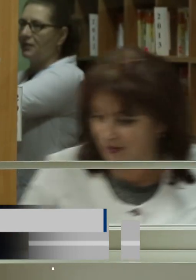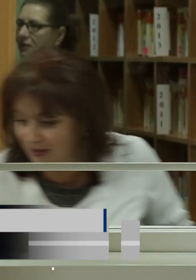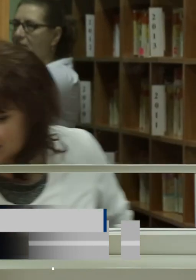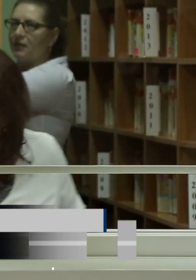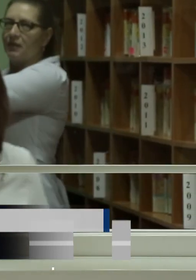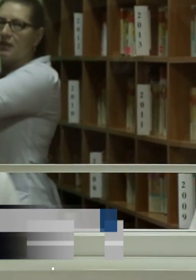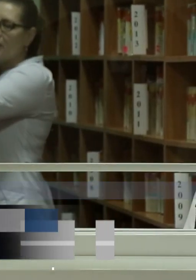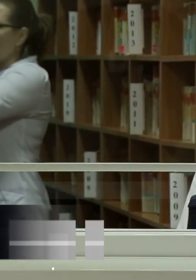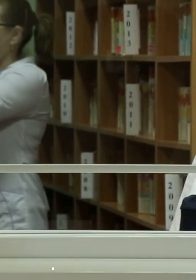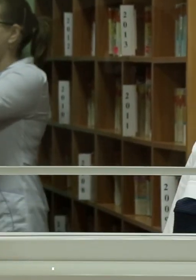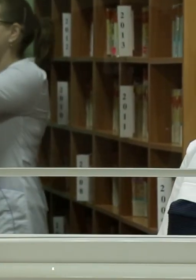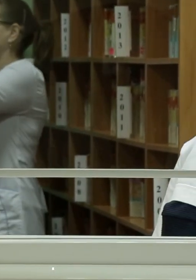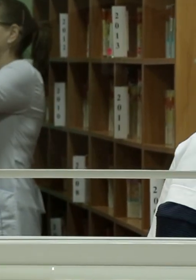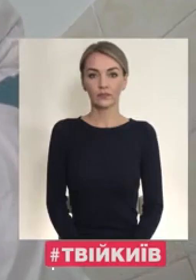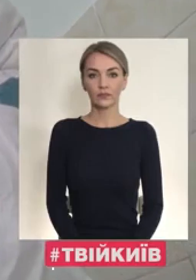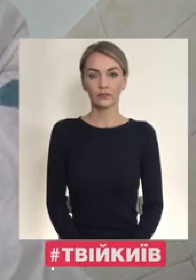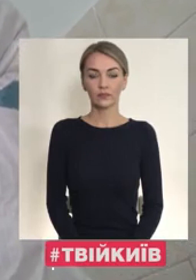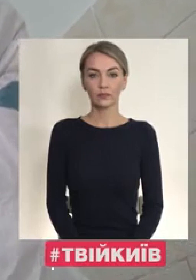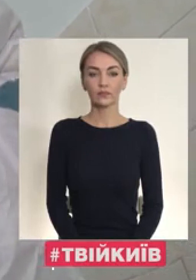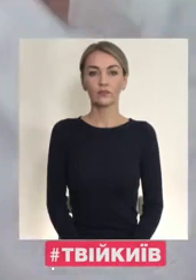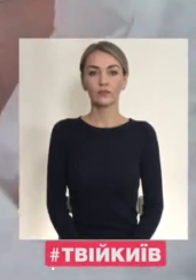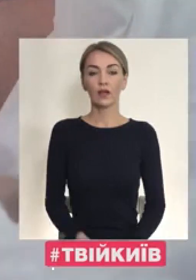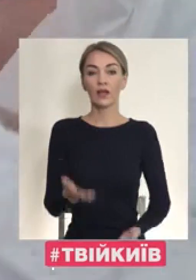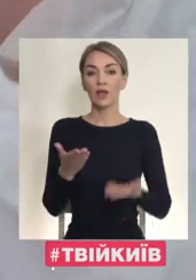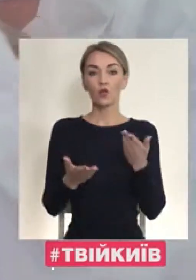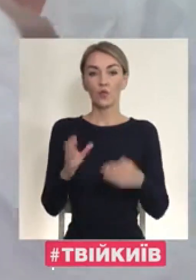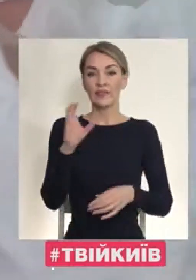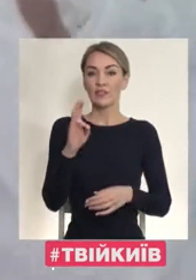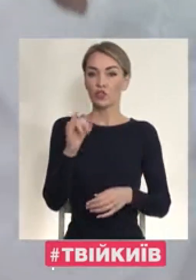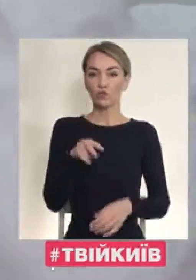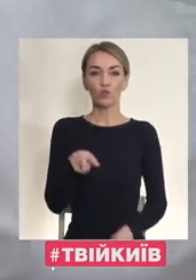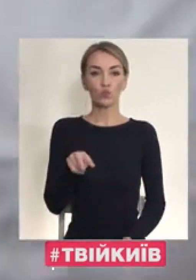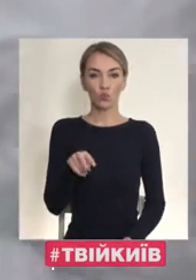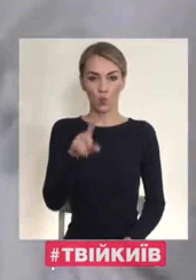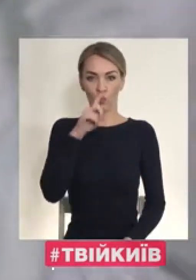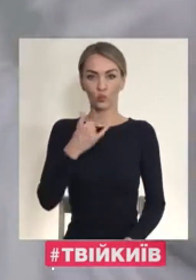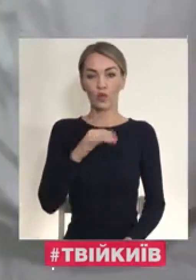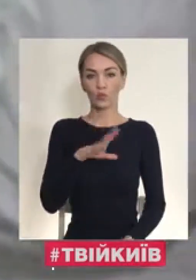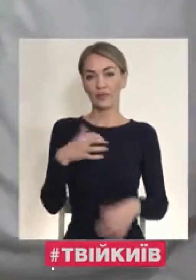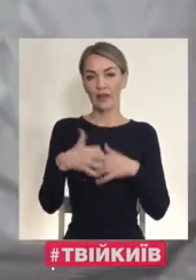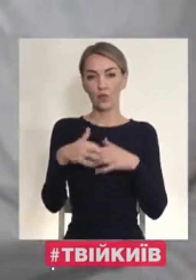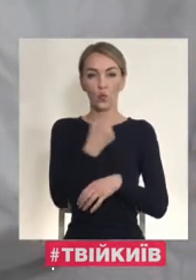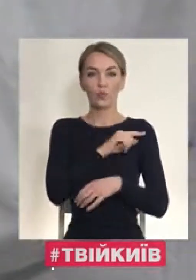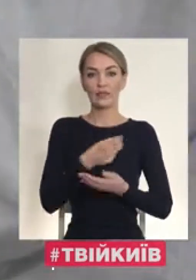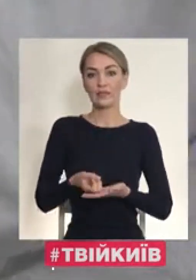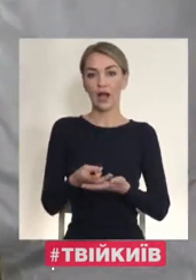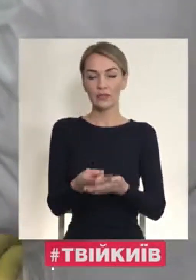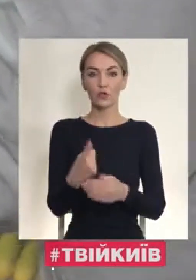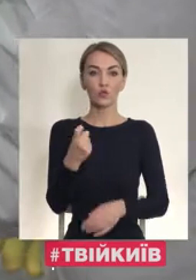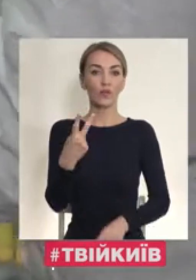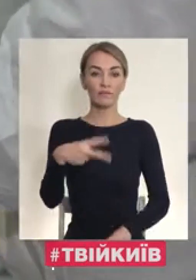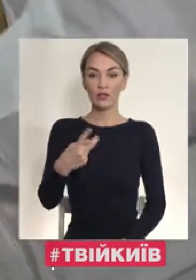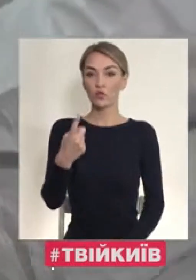стаціонарі перебуває 41 дитина. «Якщо в січні і в лютому у нас було в середньому госпіталізація десь 120